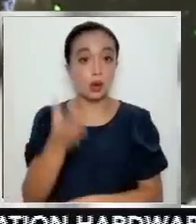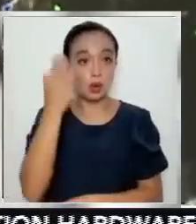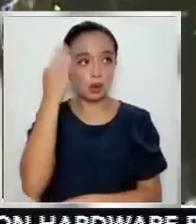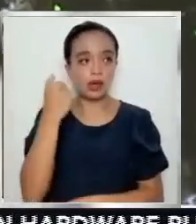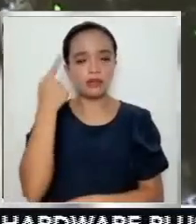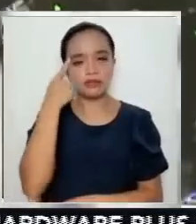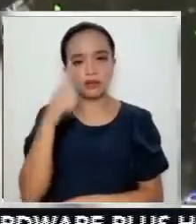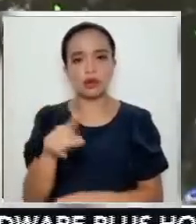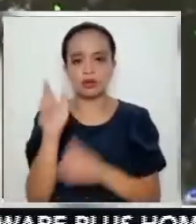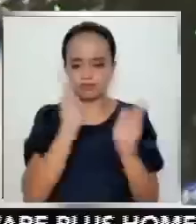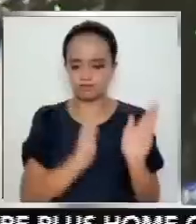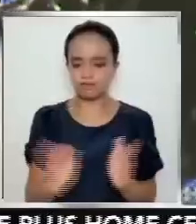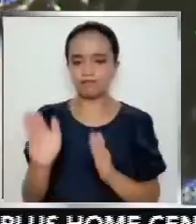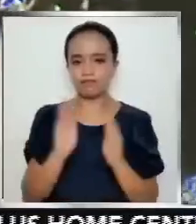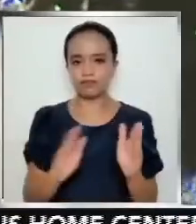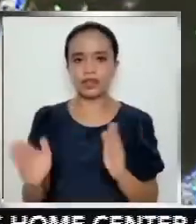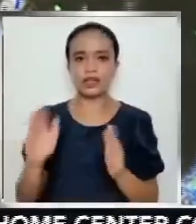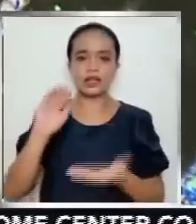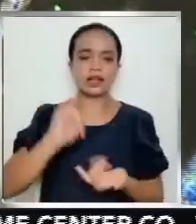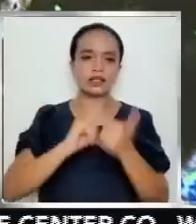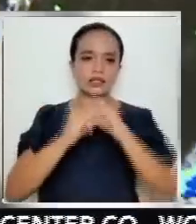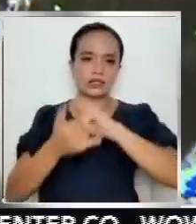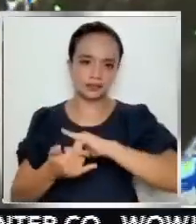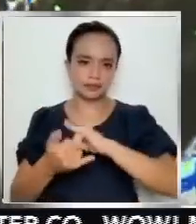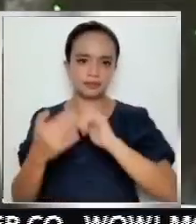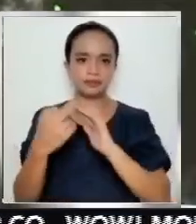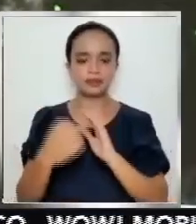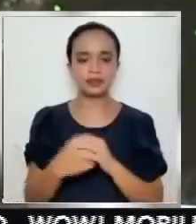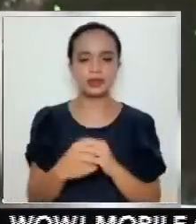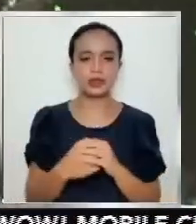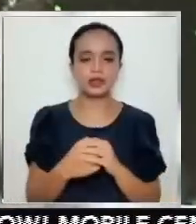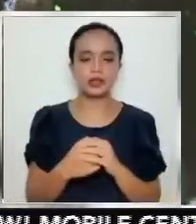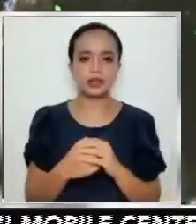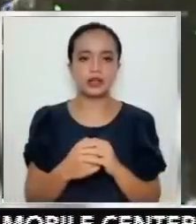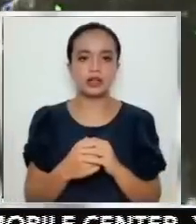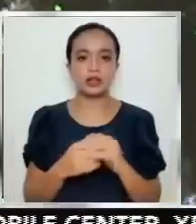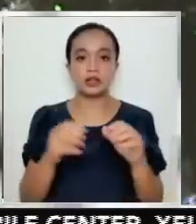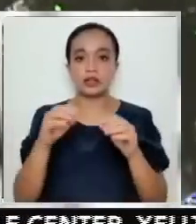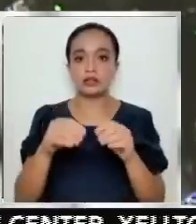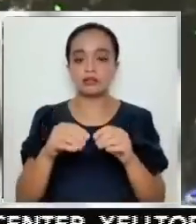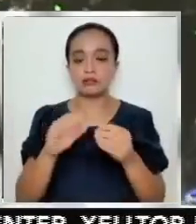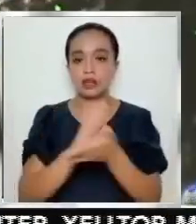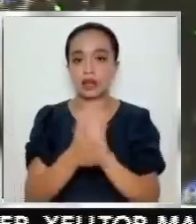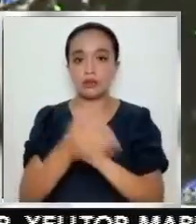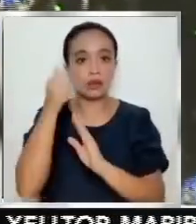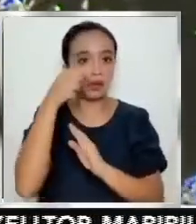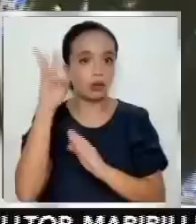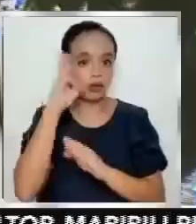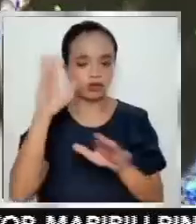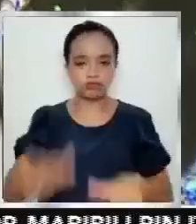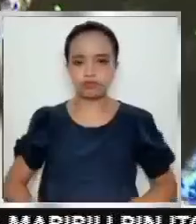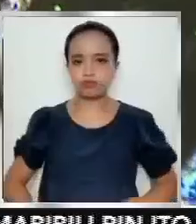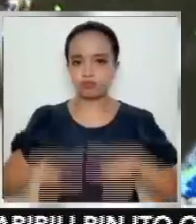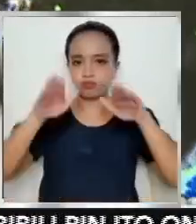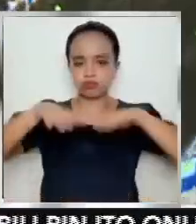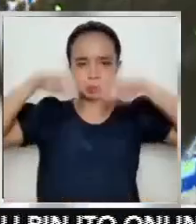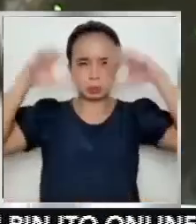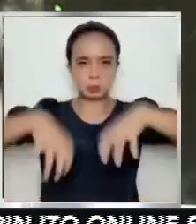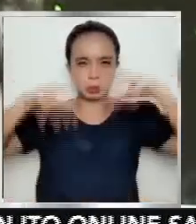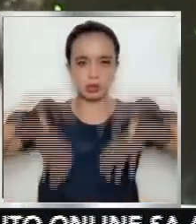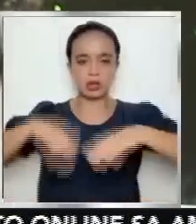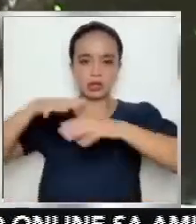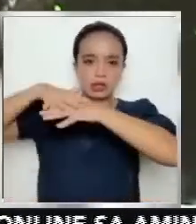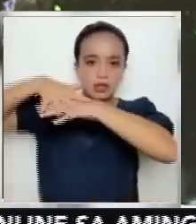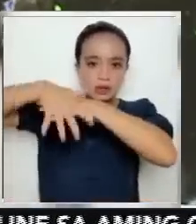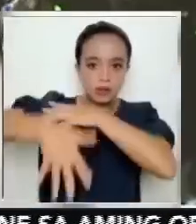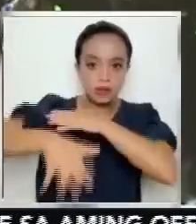and mitigation measures. Maging alerto rin sa mga posibleng pagbaha na dulot ng malalakas na pag-ulan at pagguho ng lupa, lalong-lalo po yung mga residente